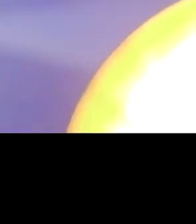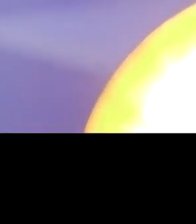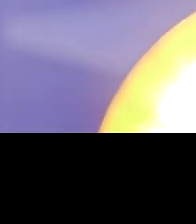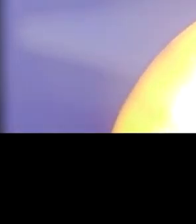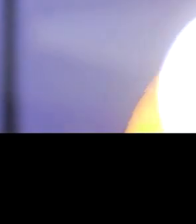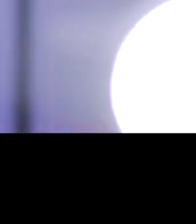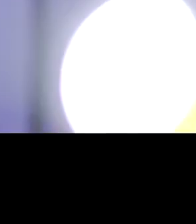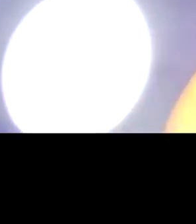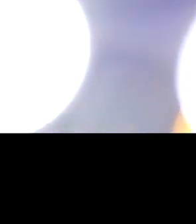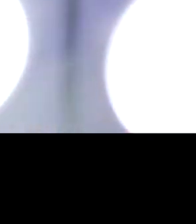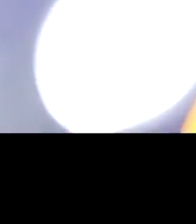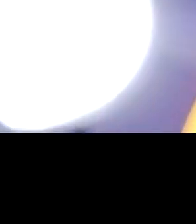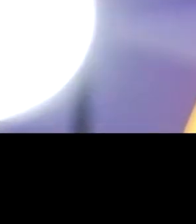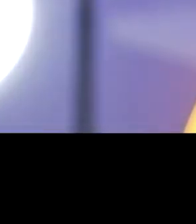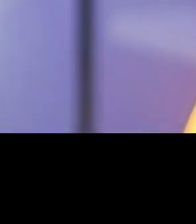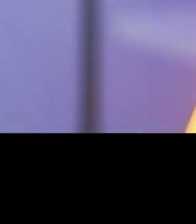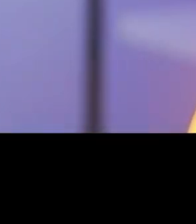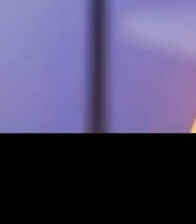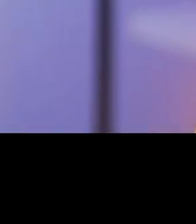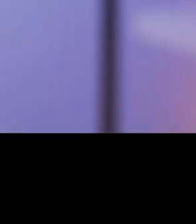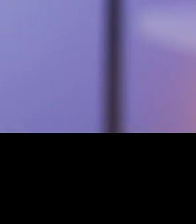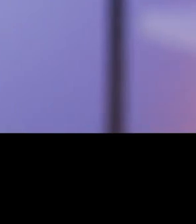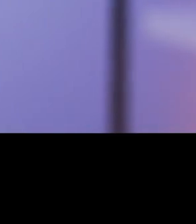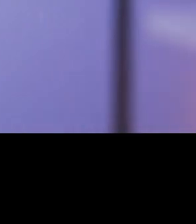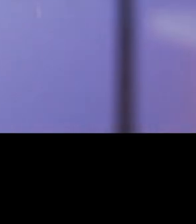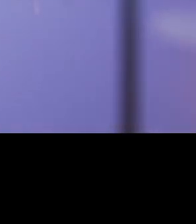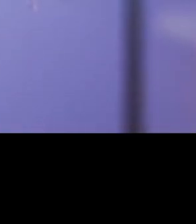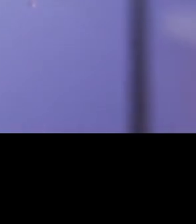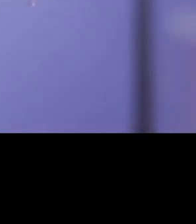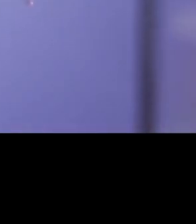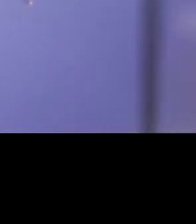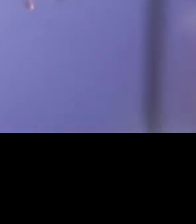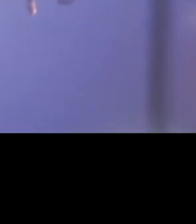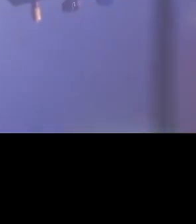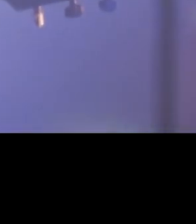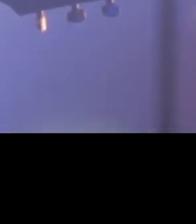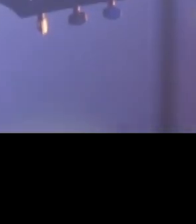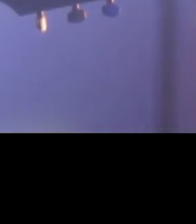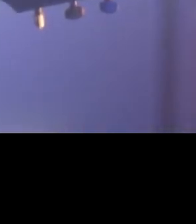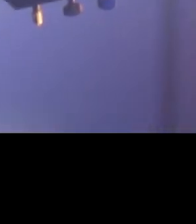Hoće li mene kneza mira,